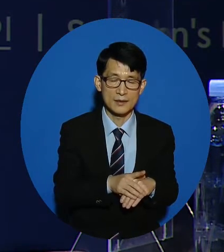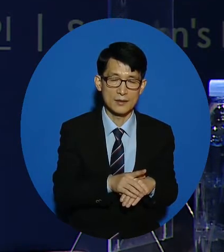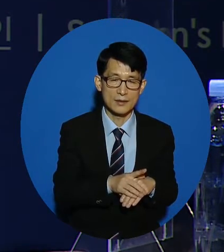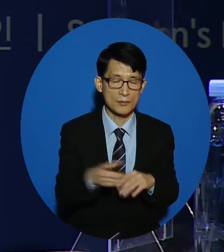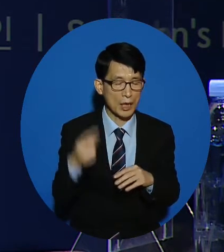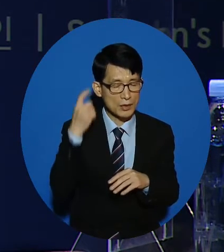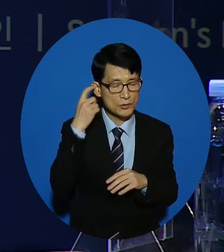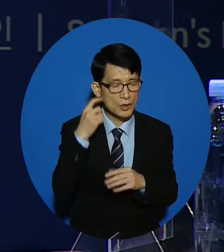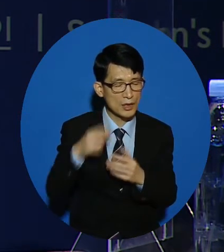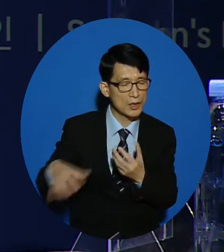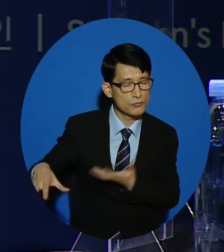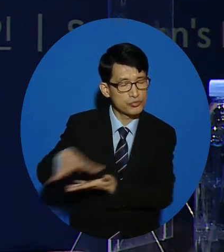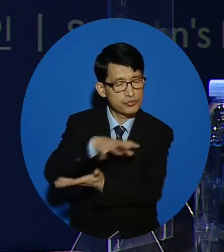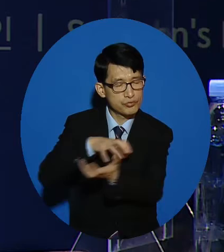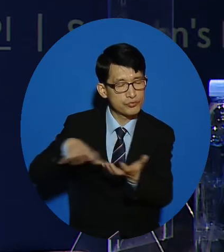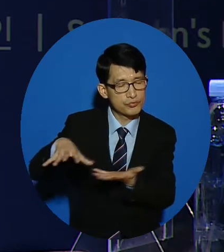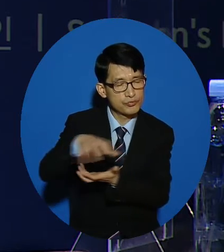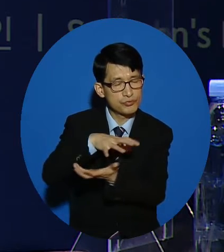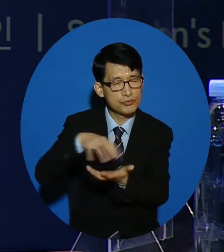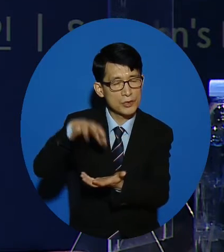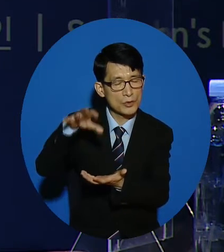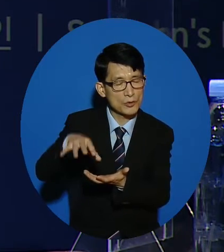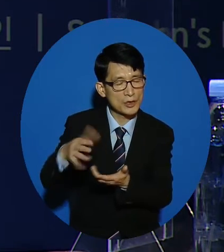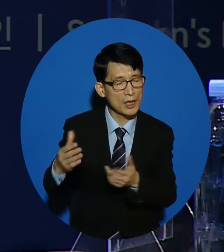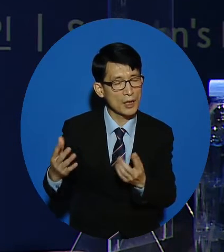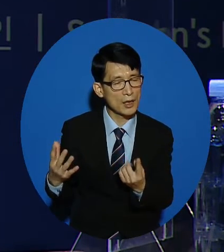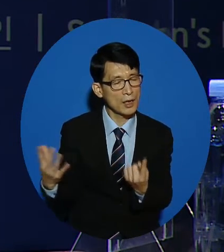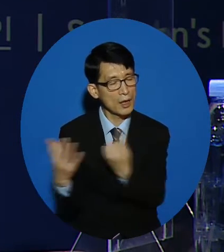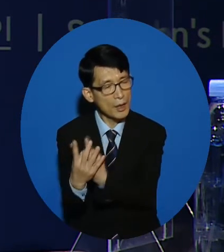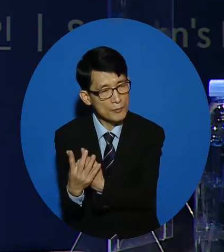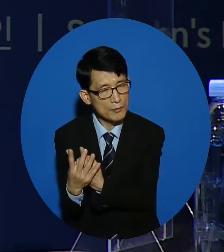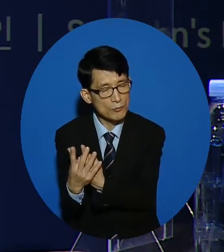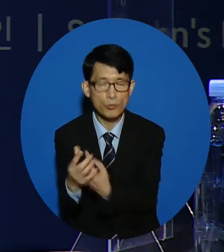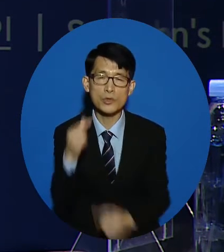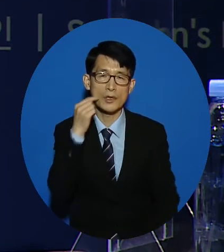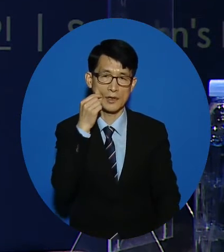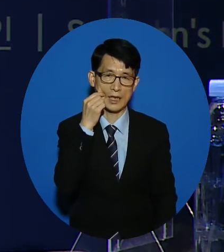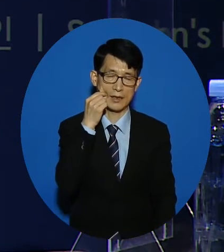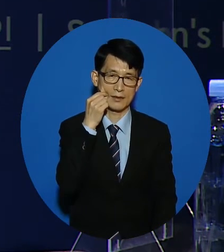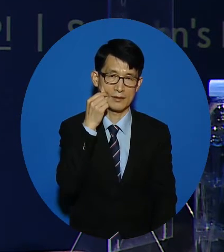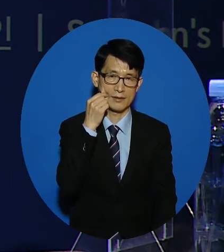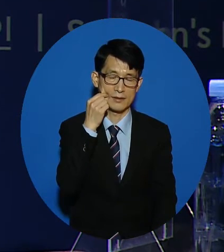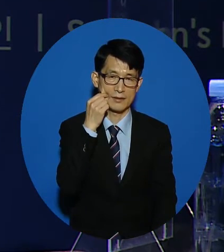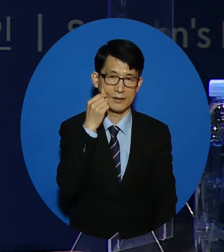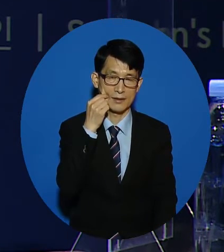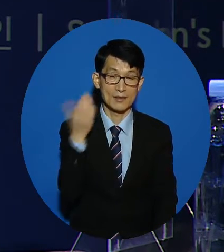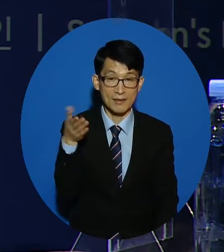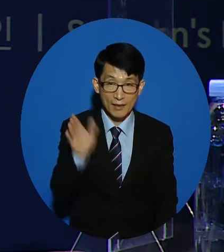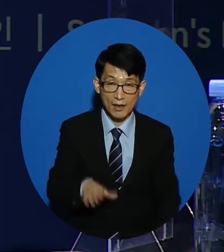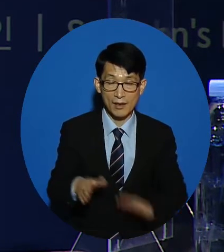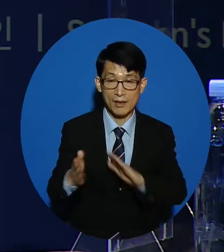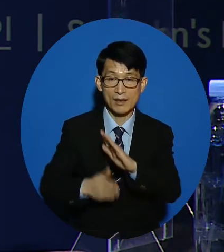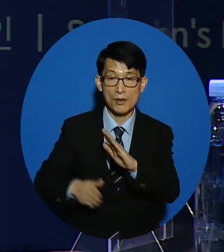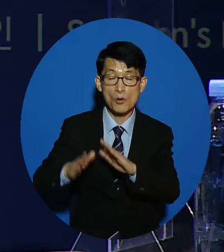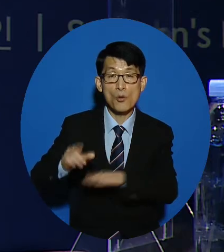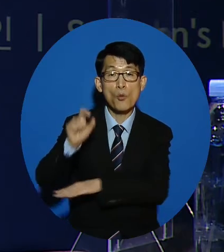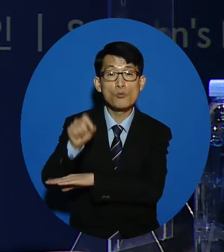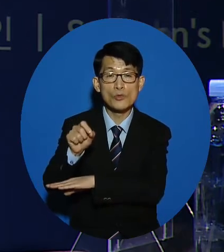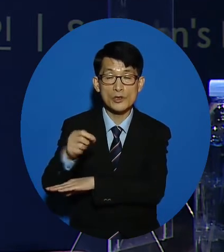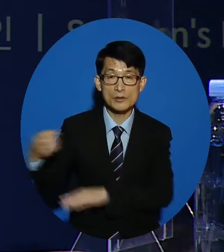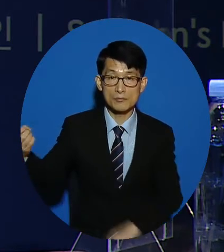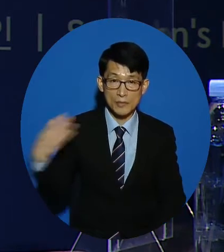곳에는 함께 진행을 할 수 없음에도 불구하고 이 시군의 공무원들은